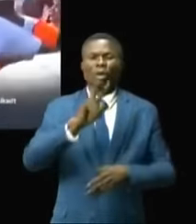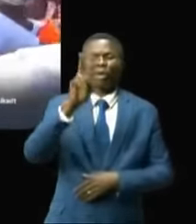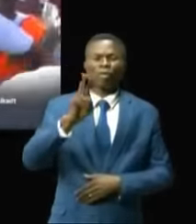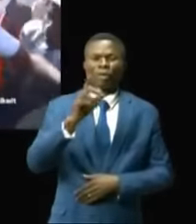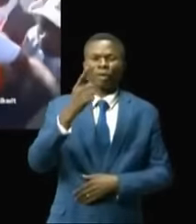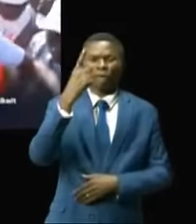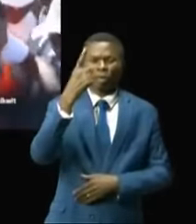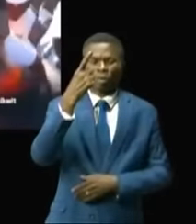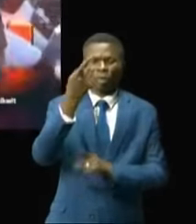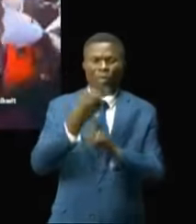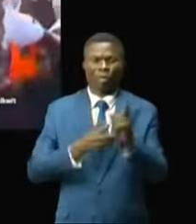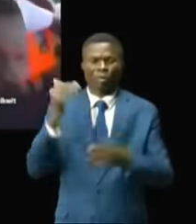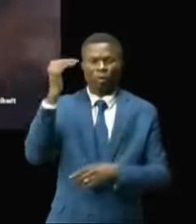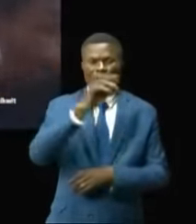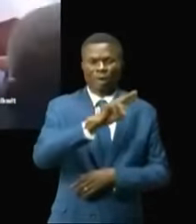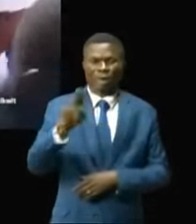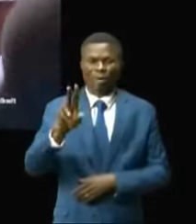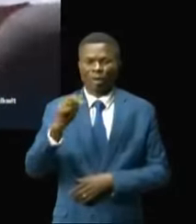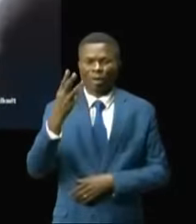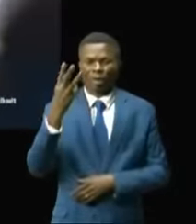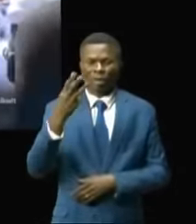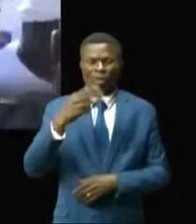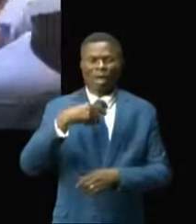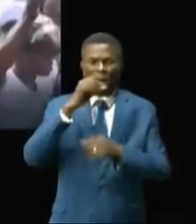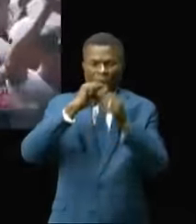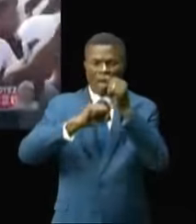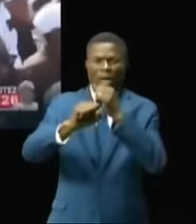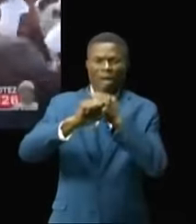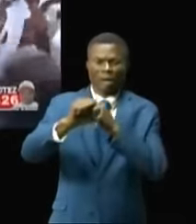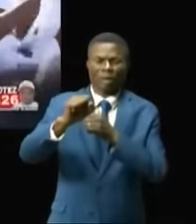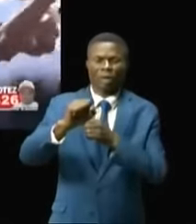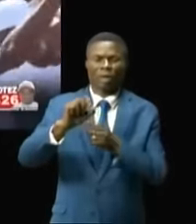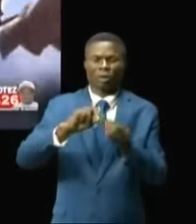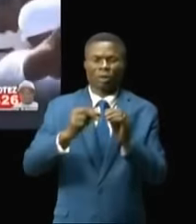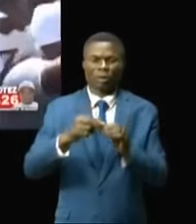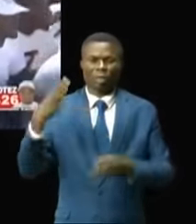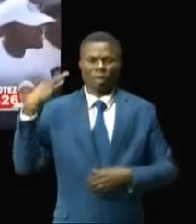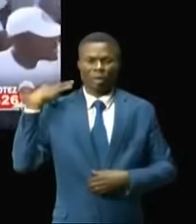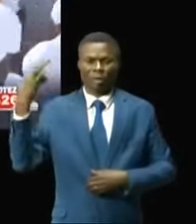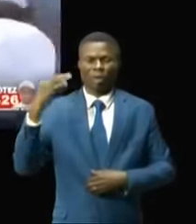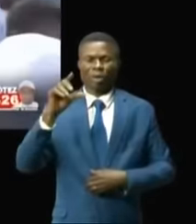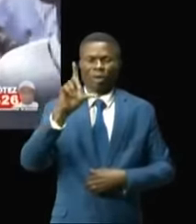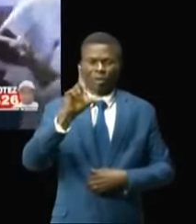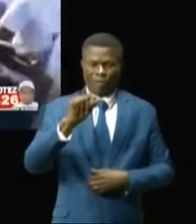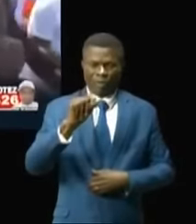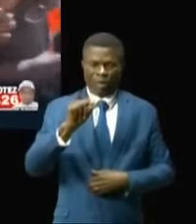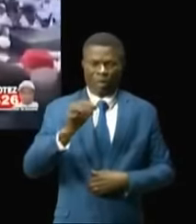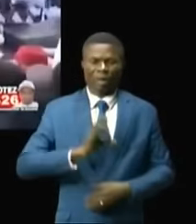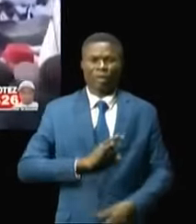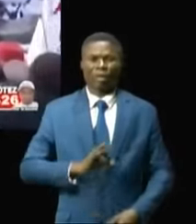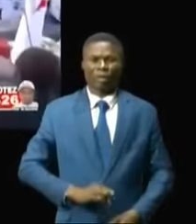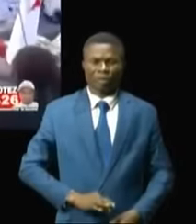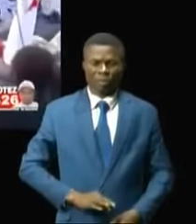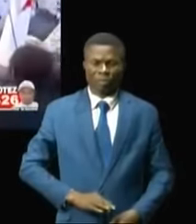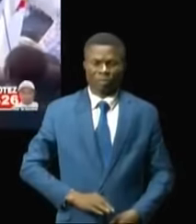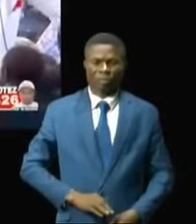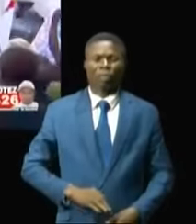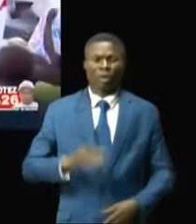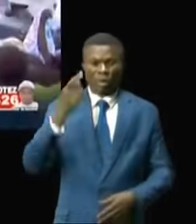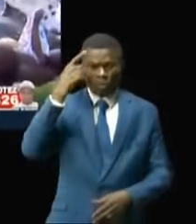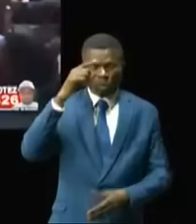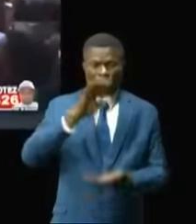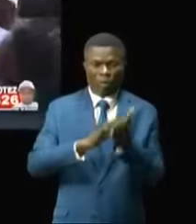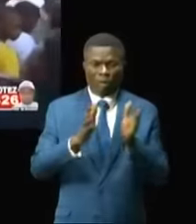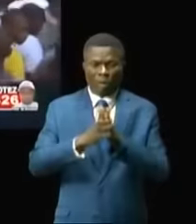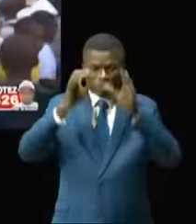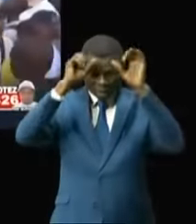vendredi 1er décembre 2023 de la campagne électorale du candidat numéro 20, Félix-Antoine Tshisekedi Tshilombo, à la présidentielle du